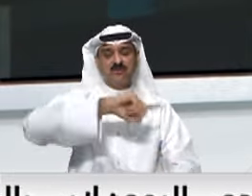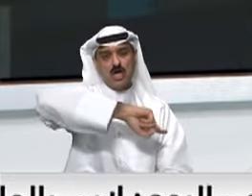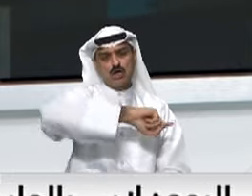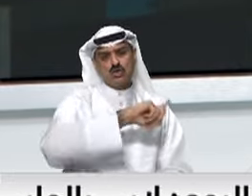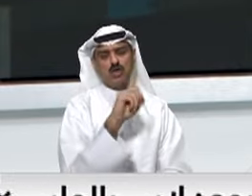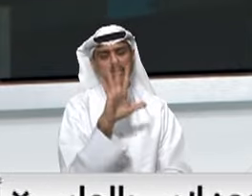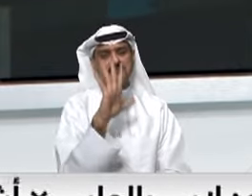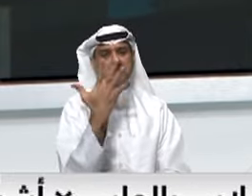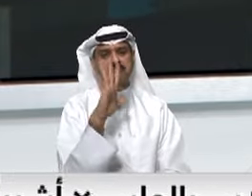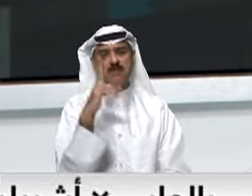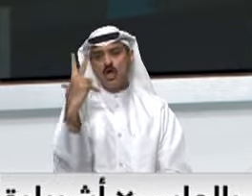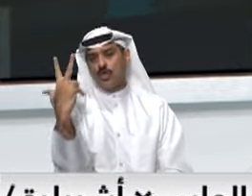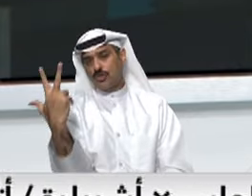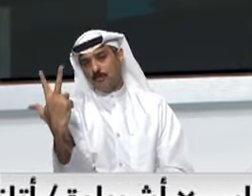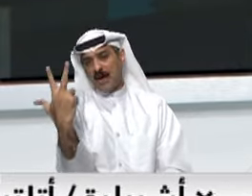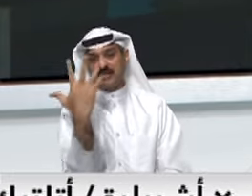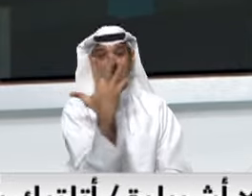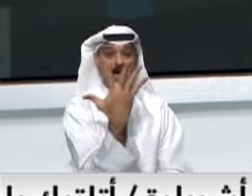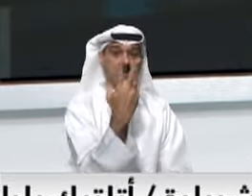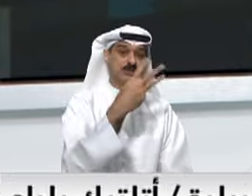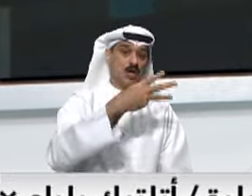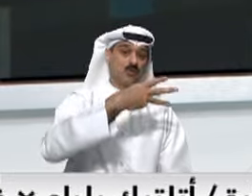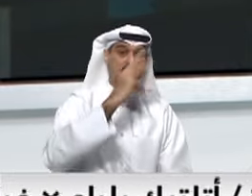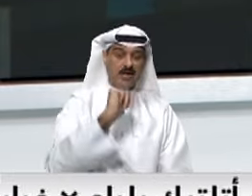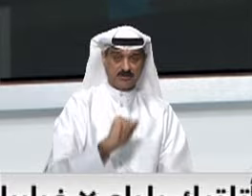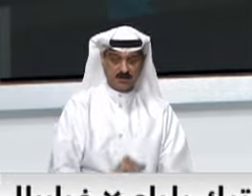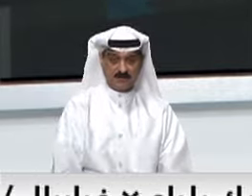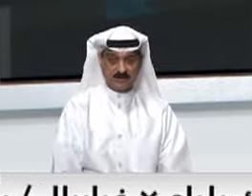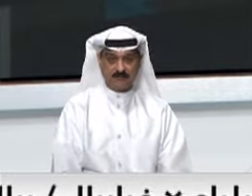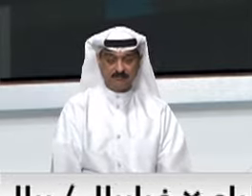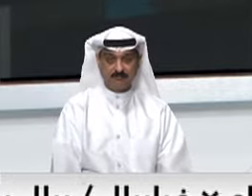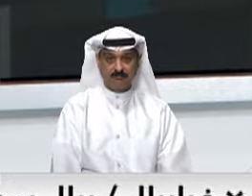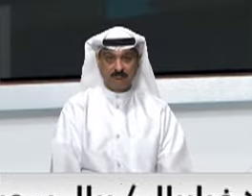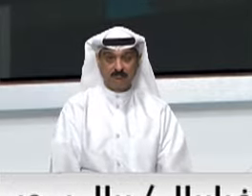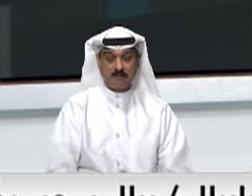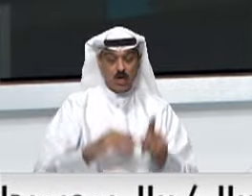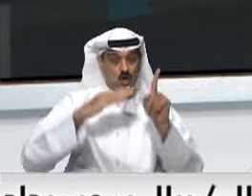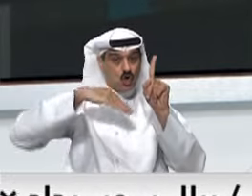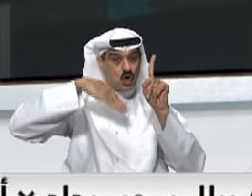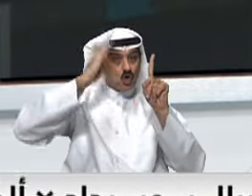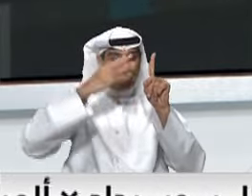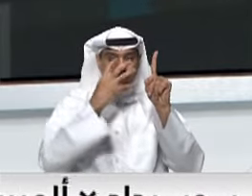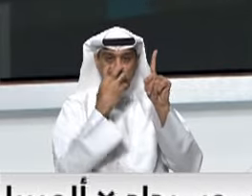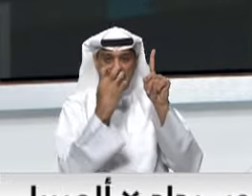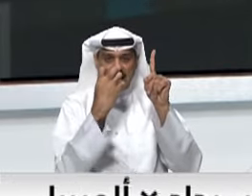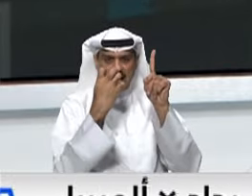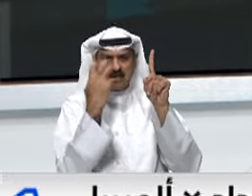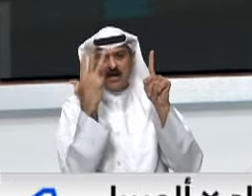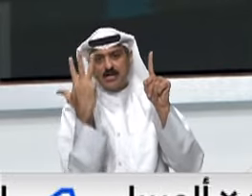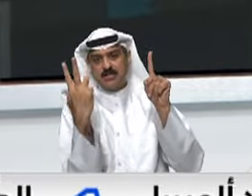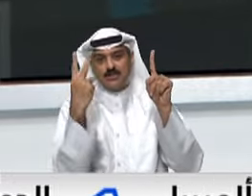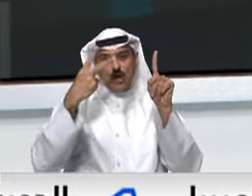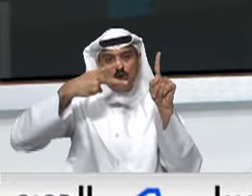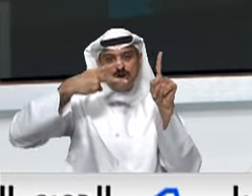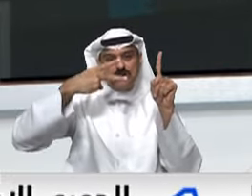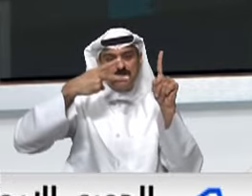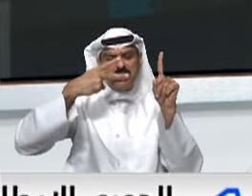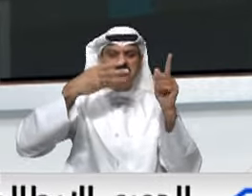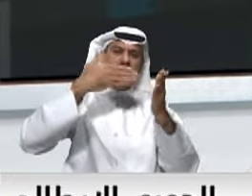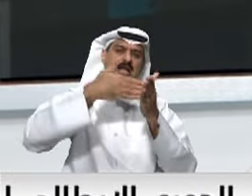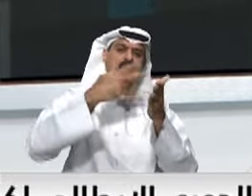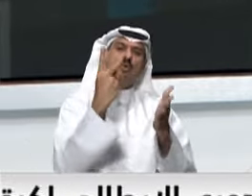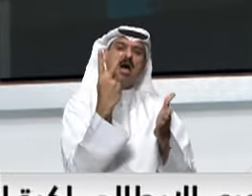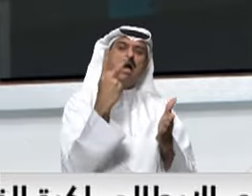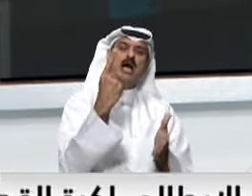تتراوح سرعتها من 8 إلى 35 كيلومتر في الساعة. درجات الحرارة العظمى تتراوح من 29 إلى 31 درجة